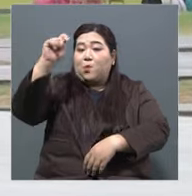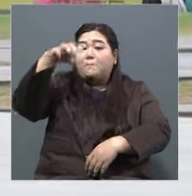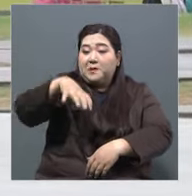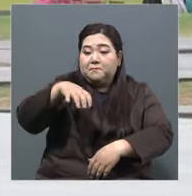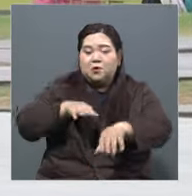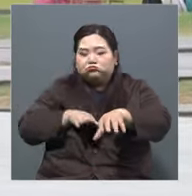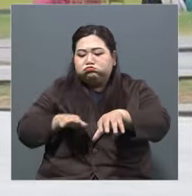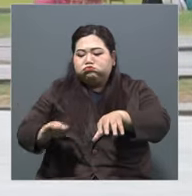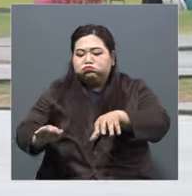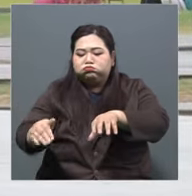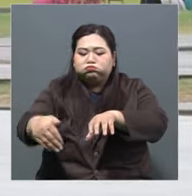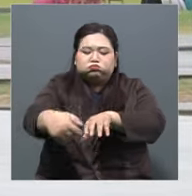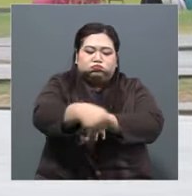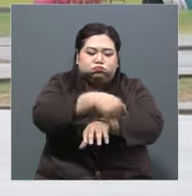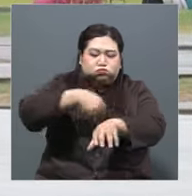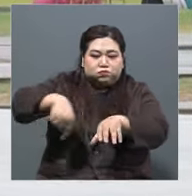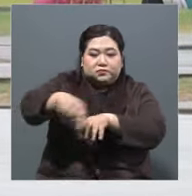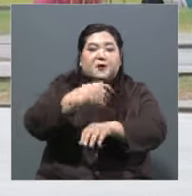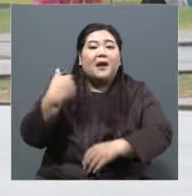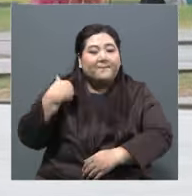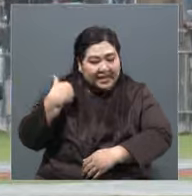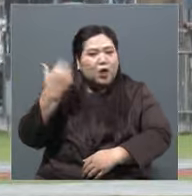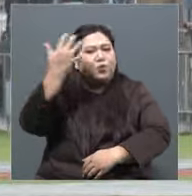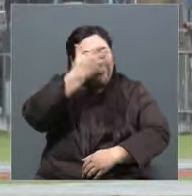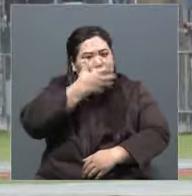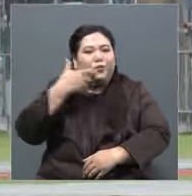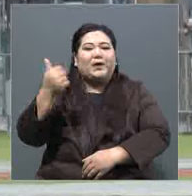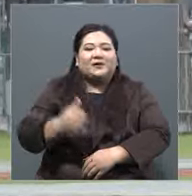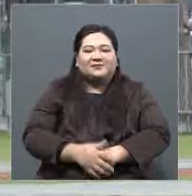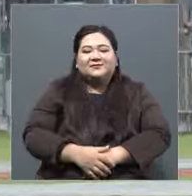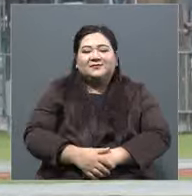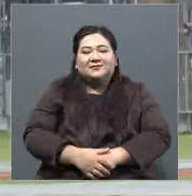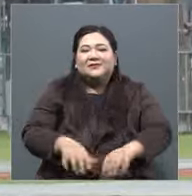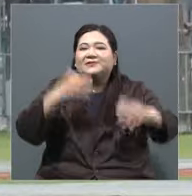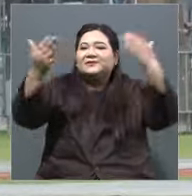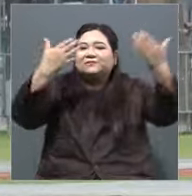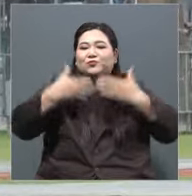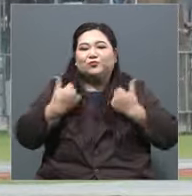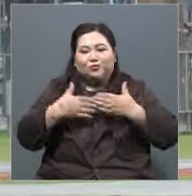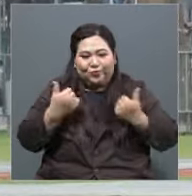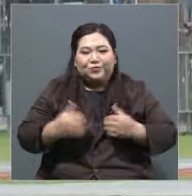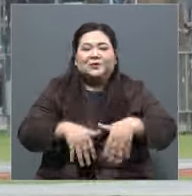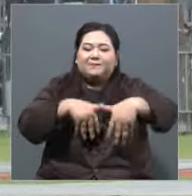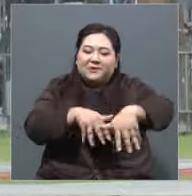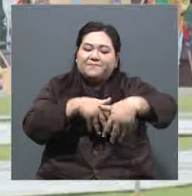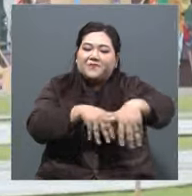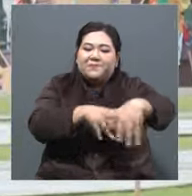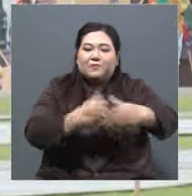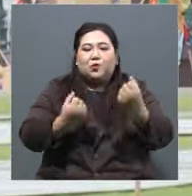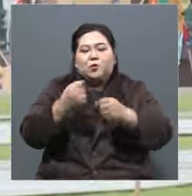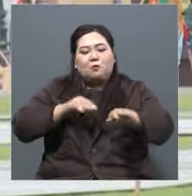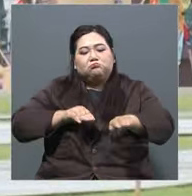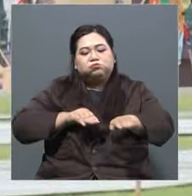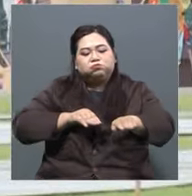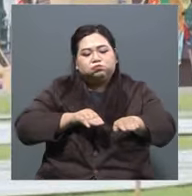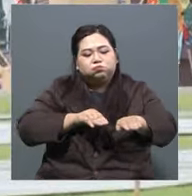ครับผู้สนใจก็สามารถร่วมรับชมความสวยงานแล้วก็สร้างสีสารความสนุกสนานได้จากขบวนพาเลสที่จะจอดแสดงโชว์